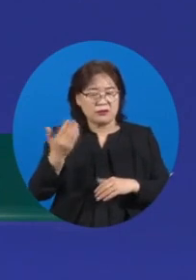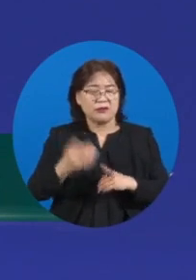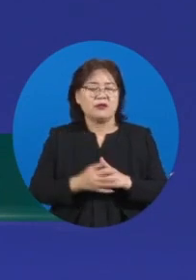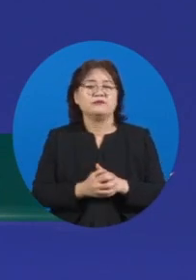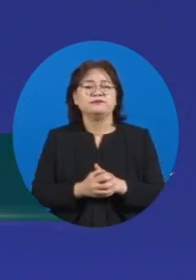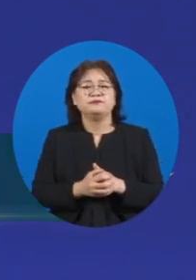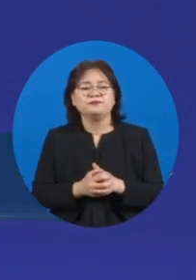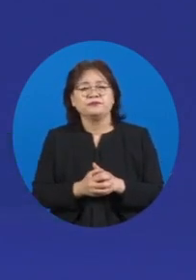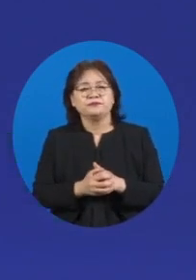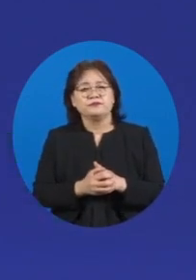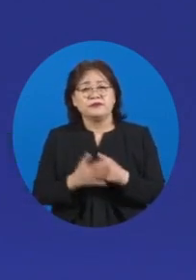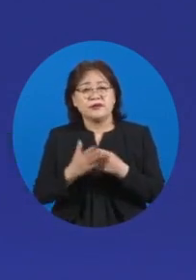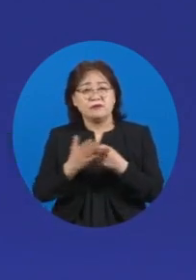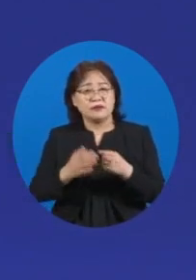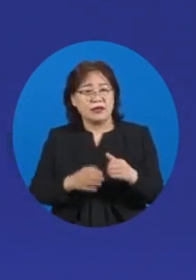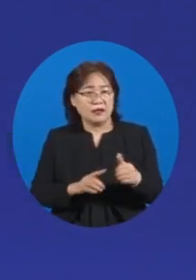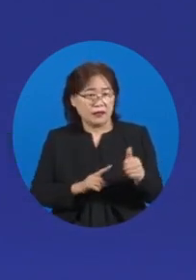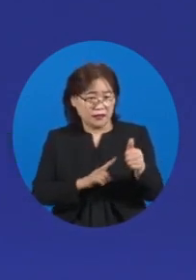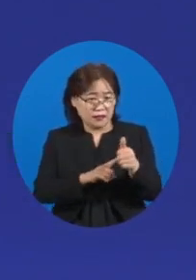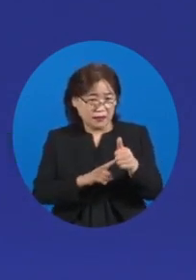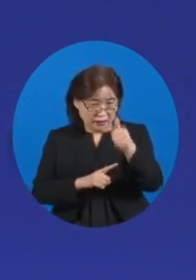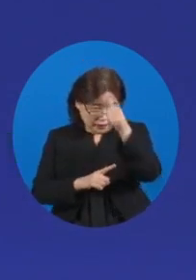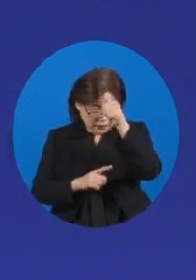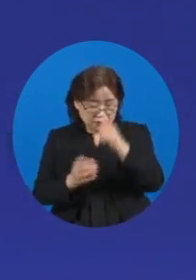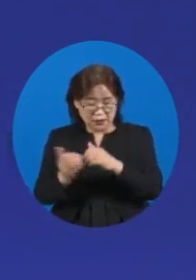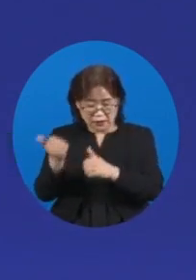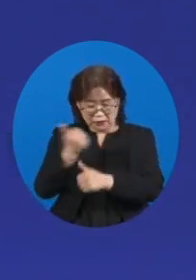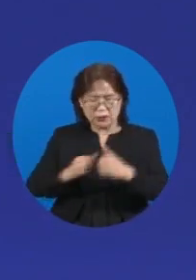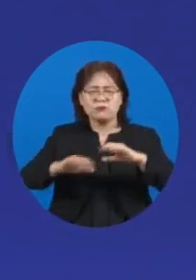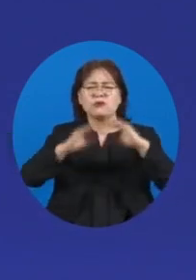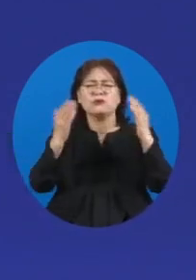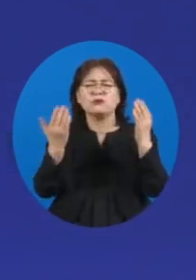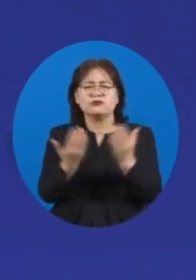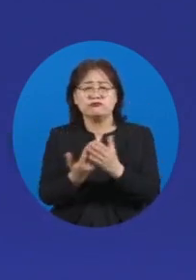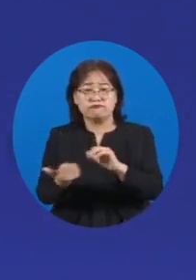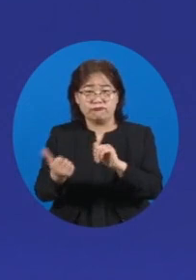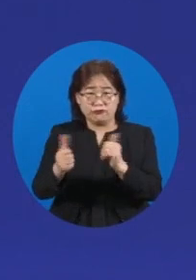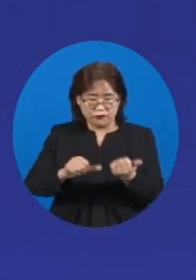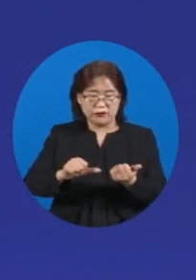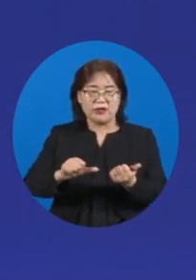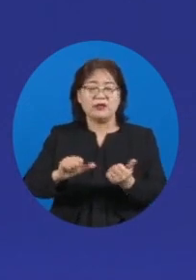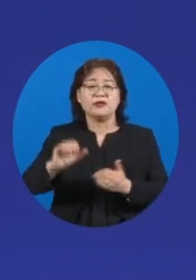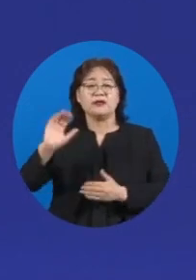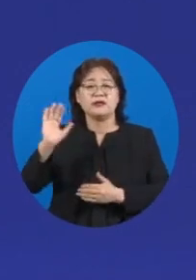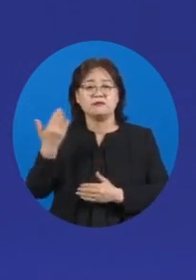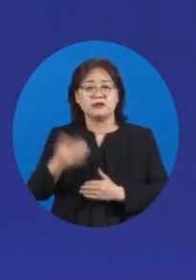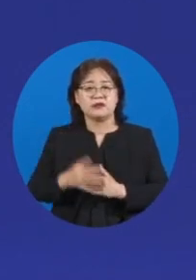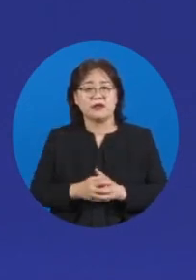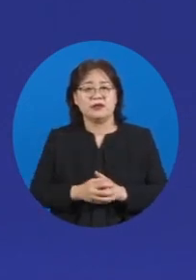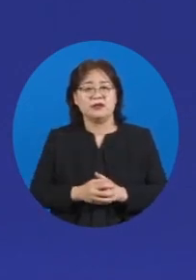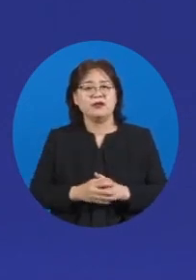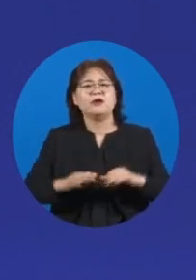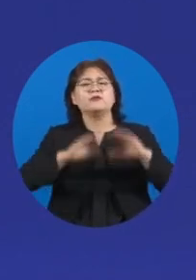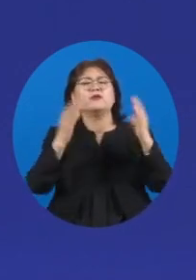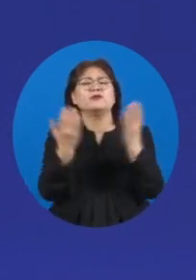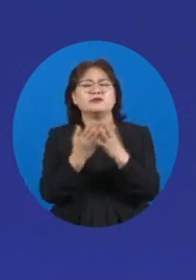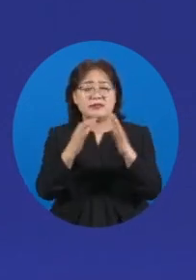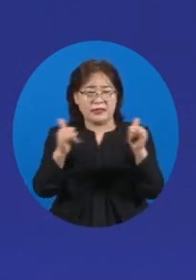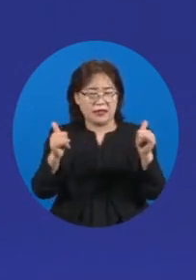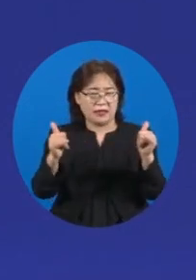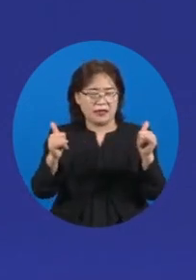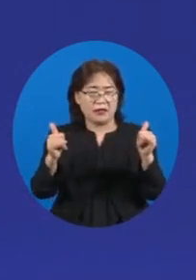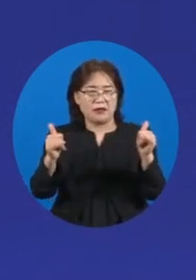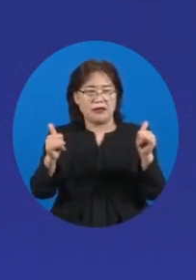그러므로 아담의 후손인 우리 모두는 죽습니다 여러분 모든 사람의 좋습니다